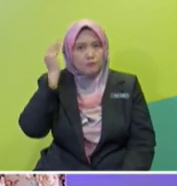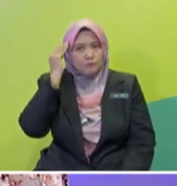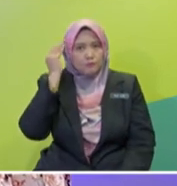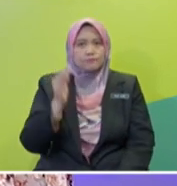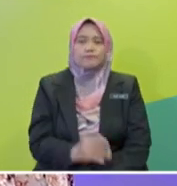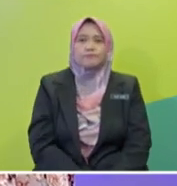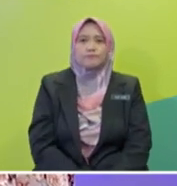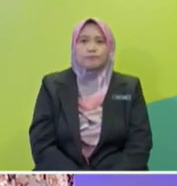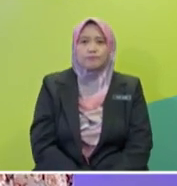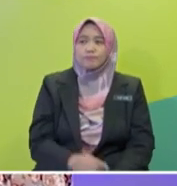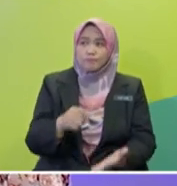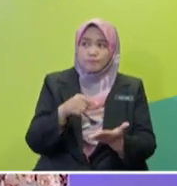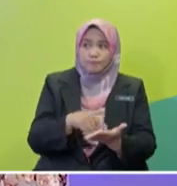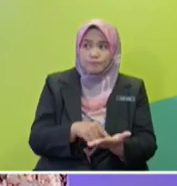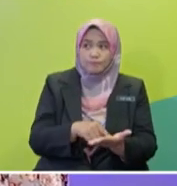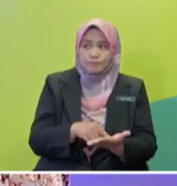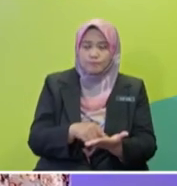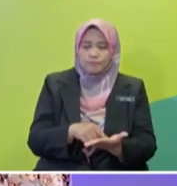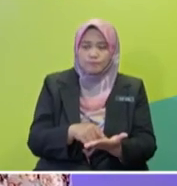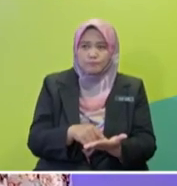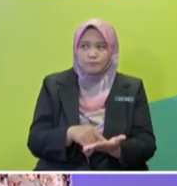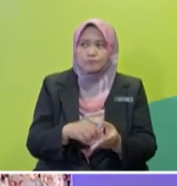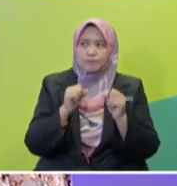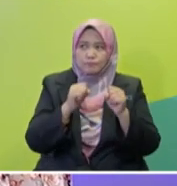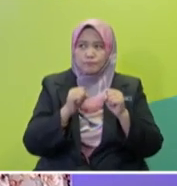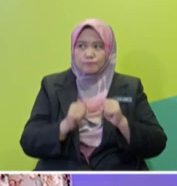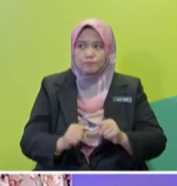Oke ini adalah merupakan struktur